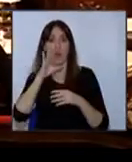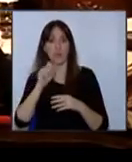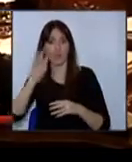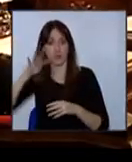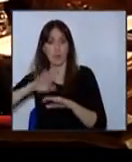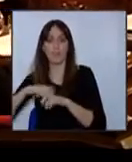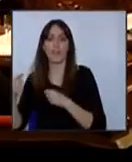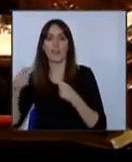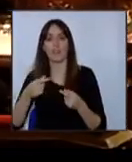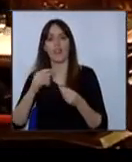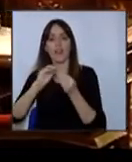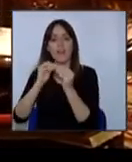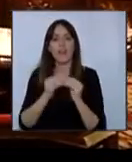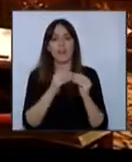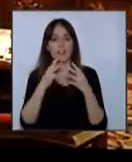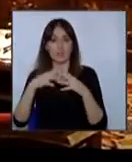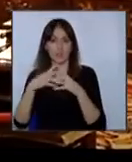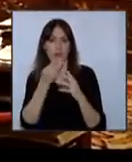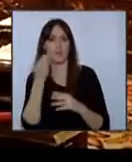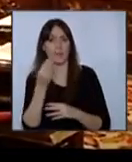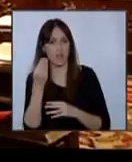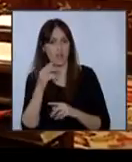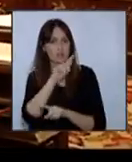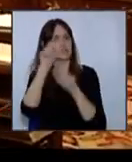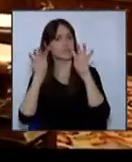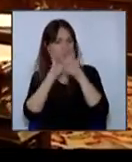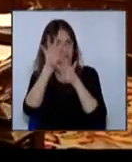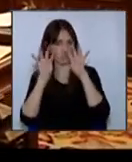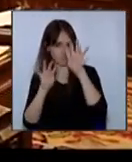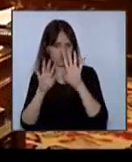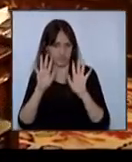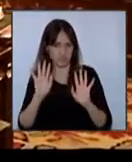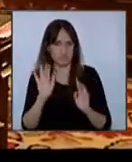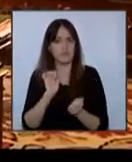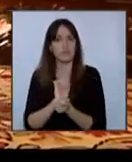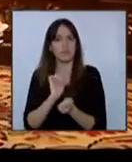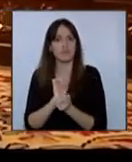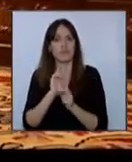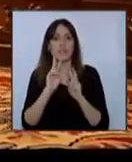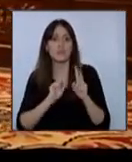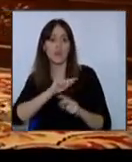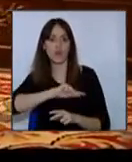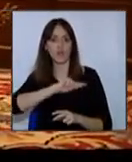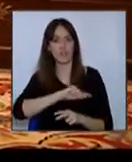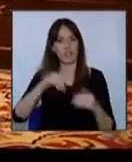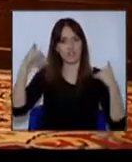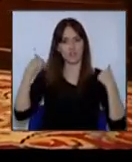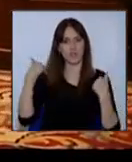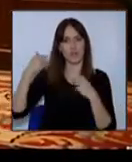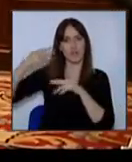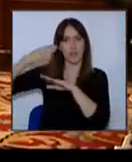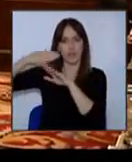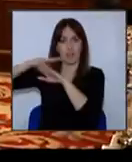aquests anys per millorar les infraestructures? Bé, deixem les preguntes a l'aire i esperem que la consciència dels responsables de l'administració